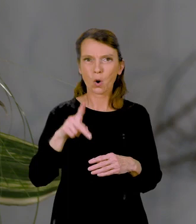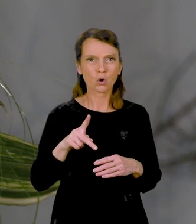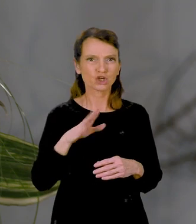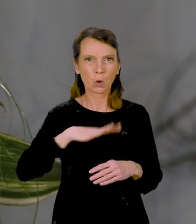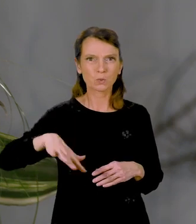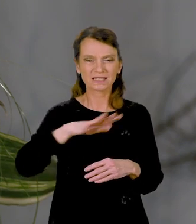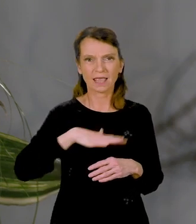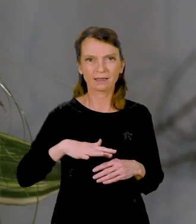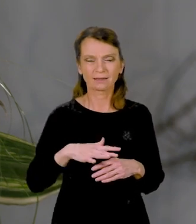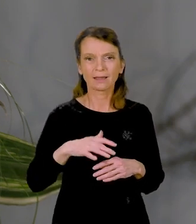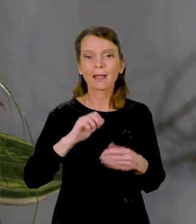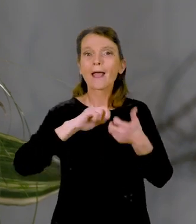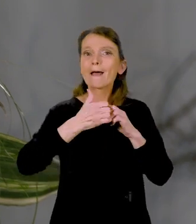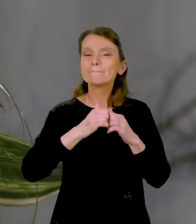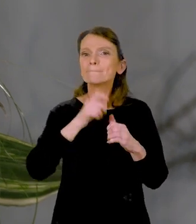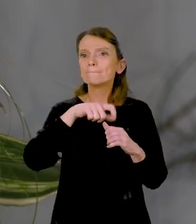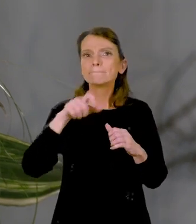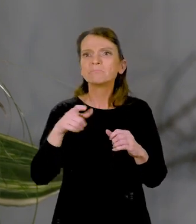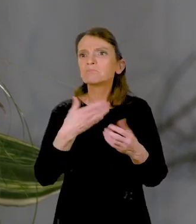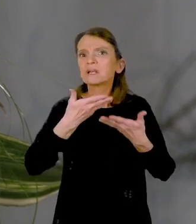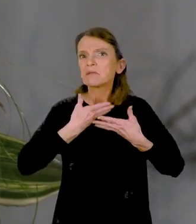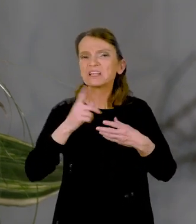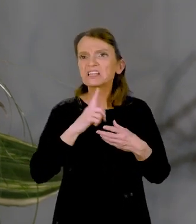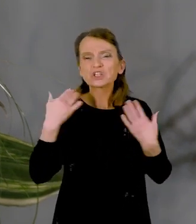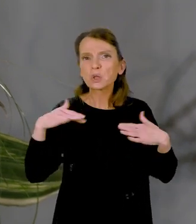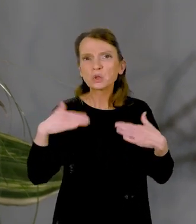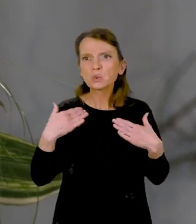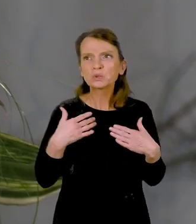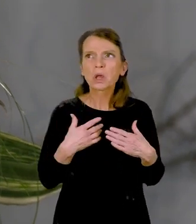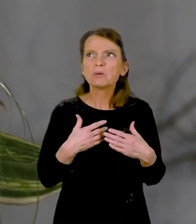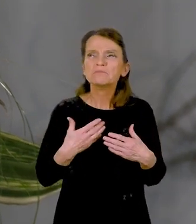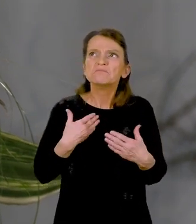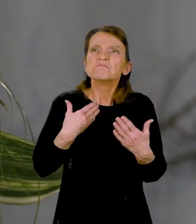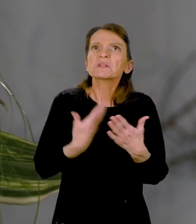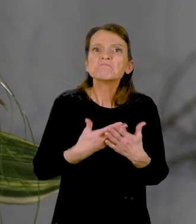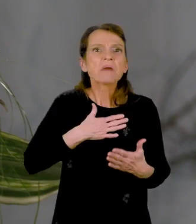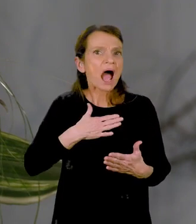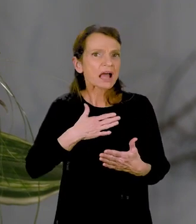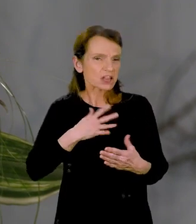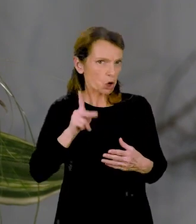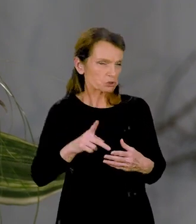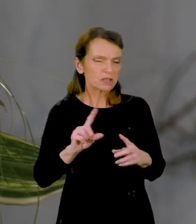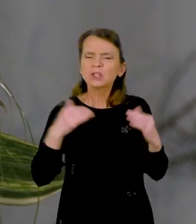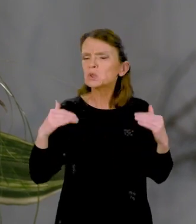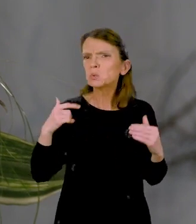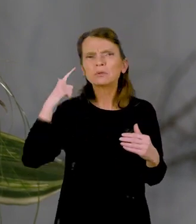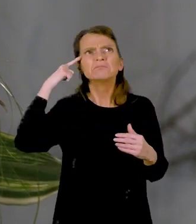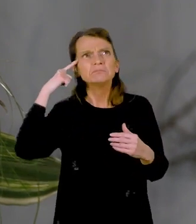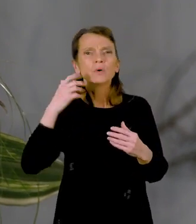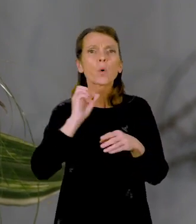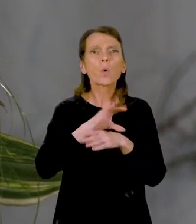Prejemniki priznanja niso bili nujno motivirani s pripadnostjo Kočevski. Niti se nujno niso zavedali učinkov svojega dela na